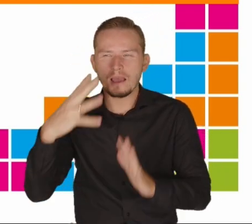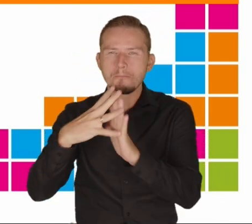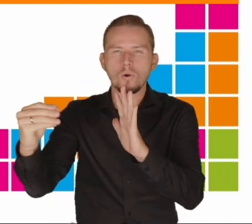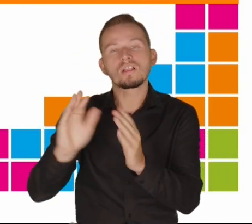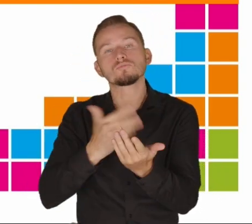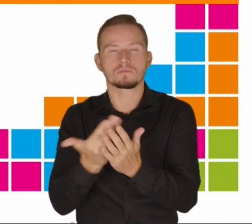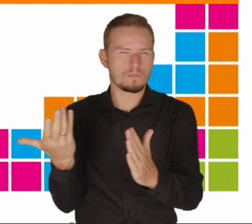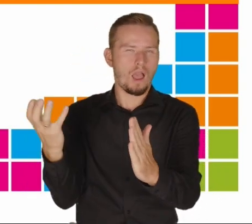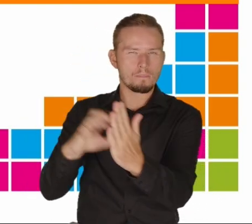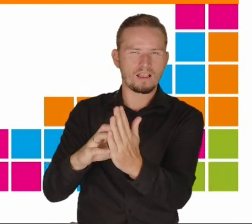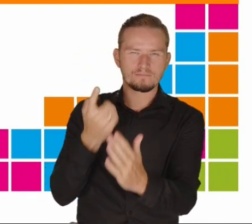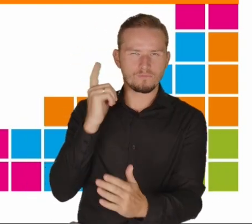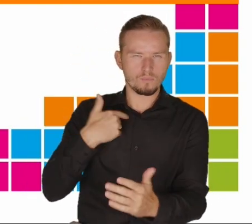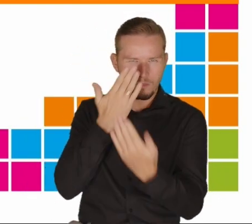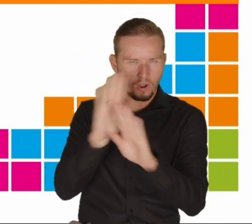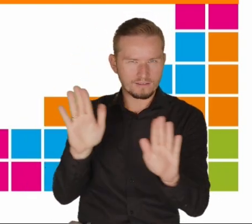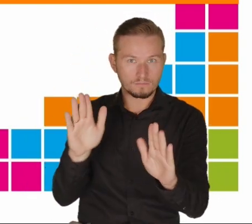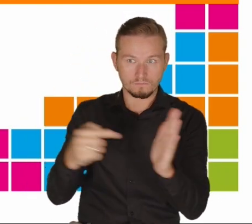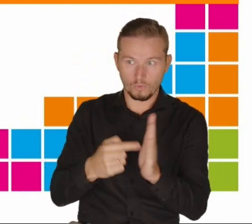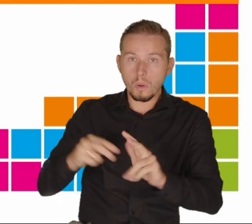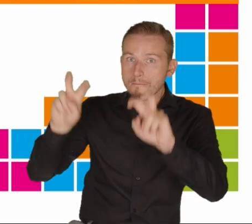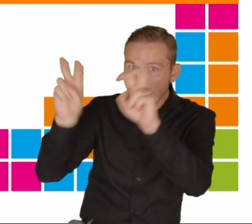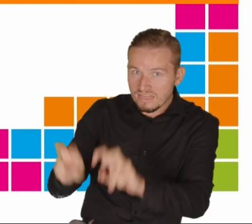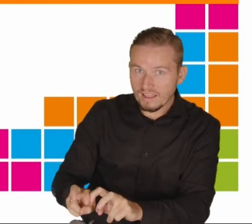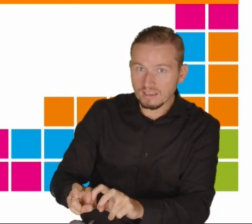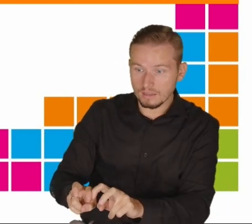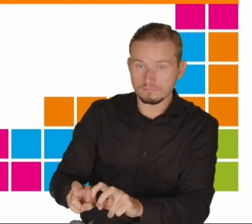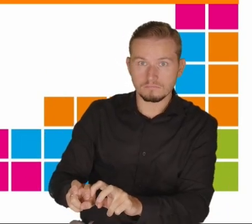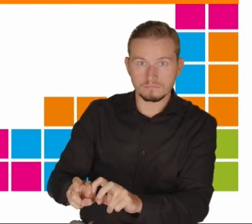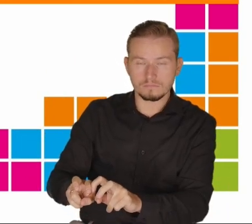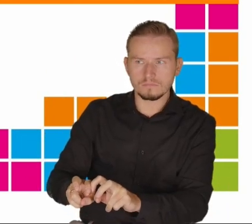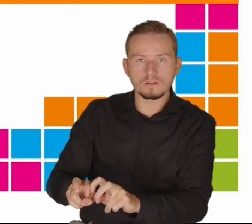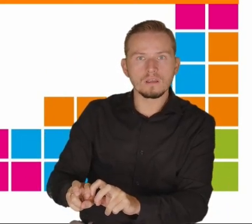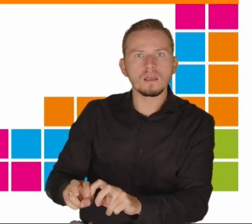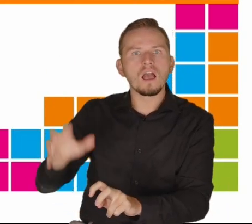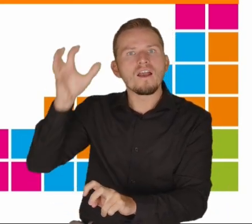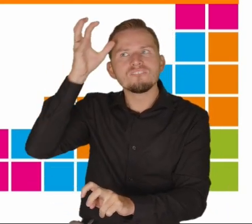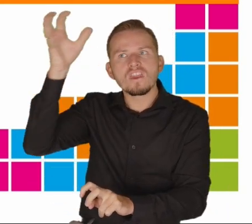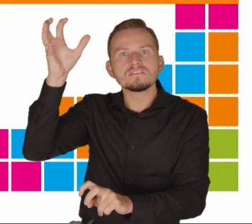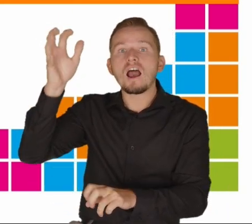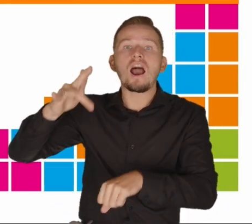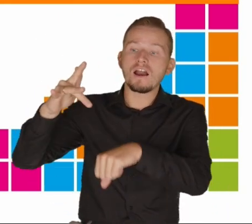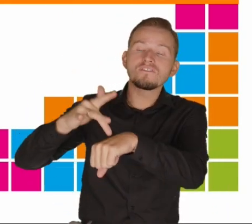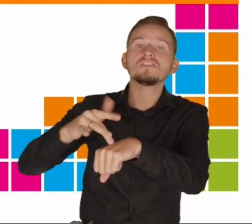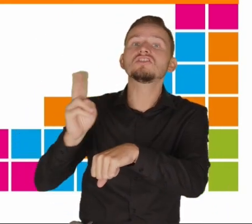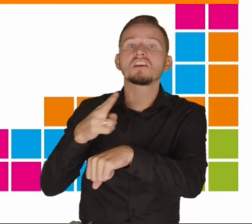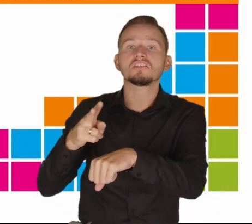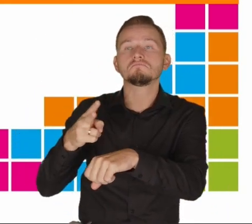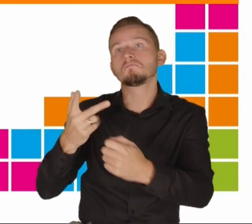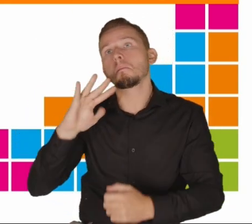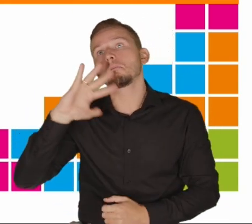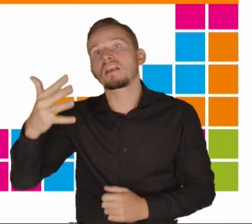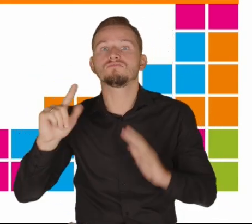Państwu pokazałem, to wiedza na ten temat, to jakieś dane naukowe będą za 5 do 7